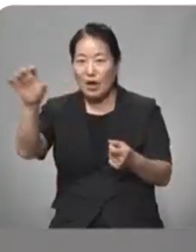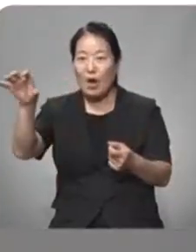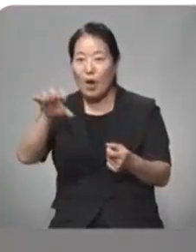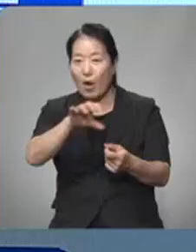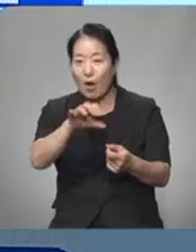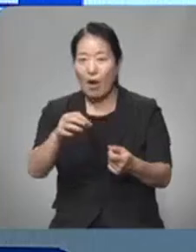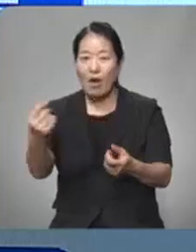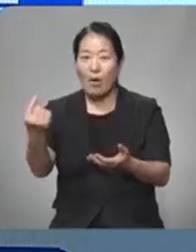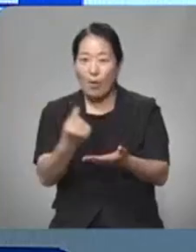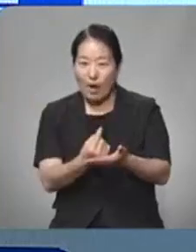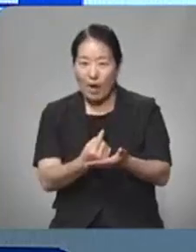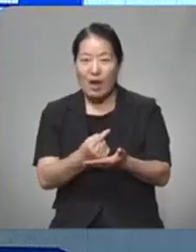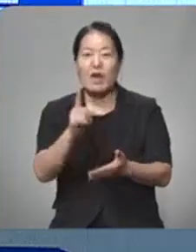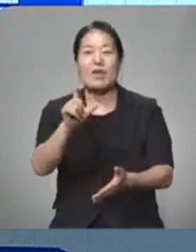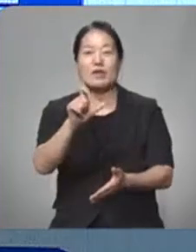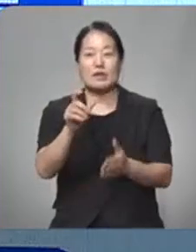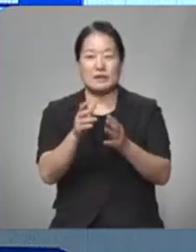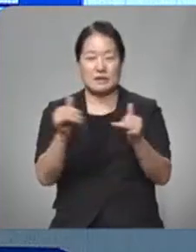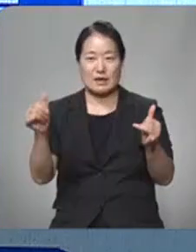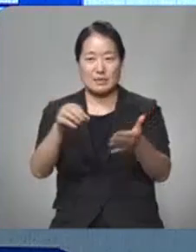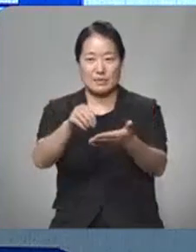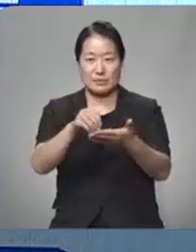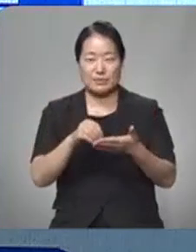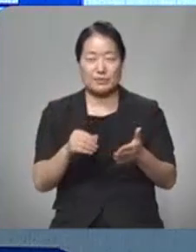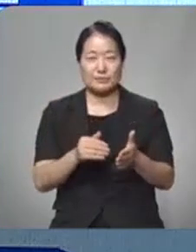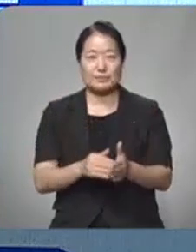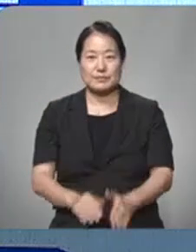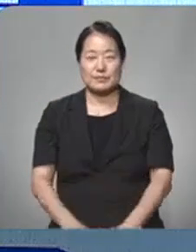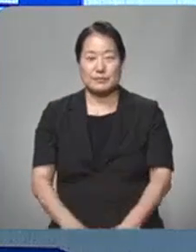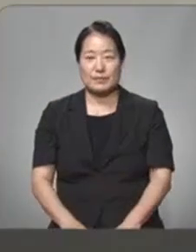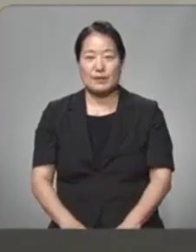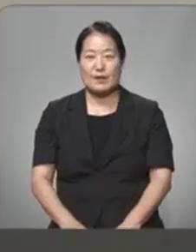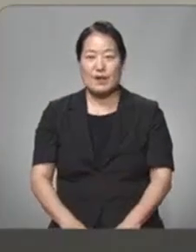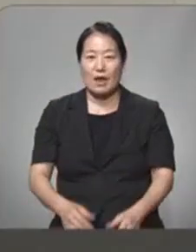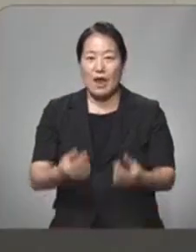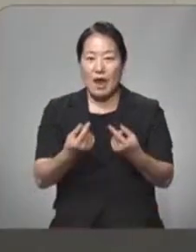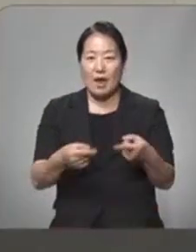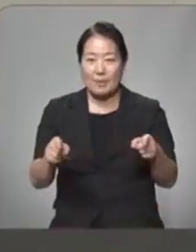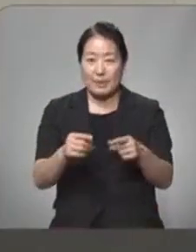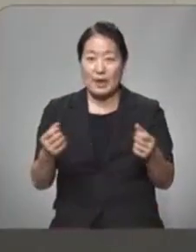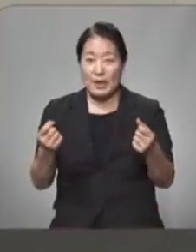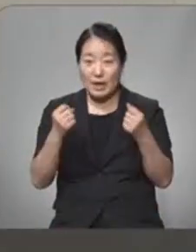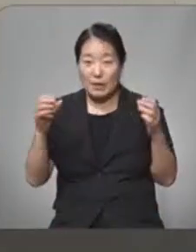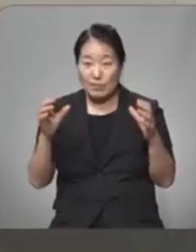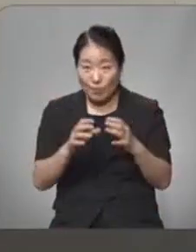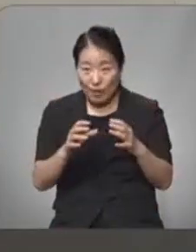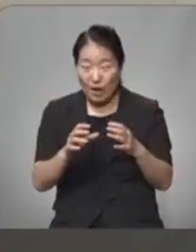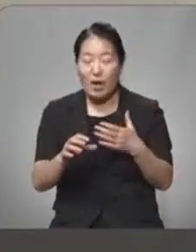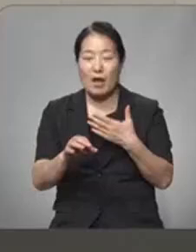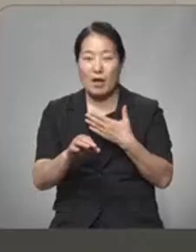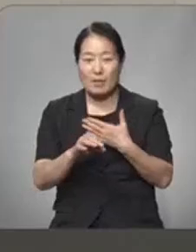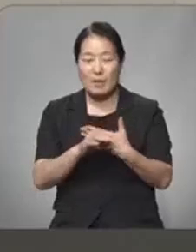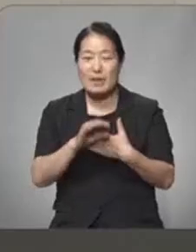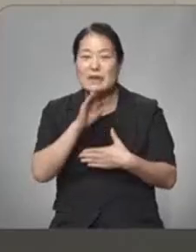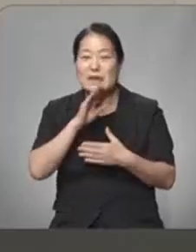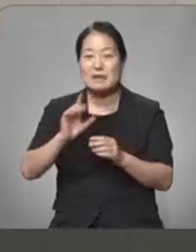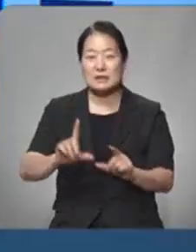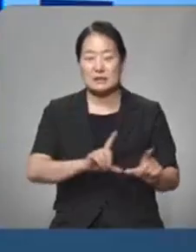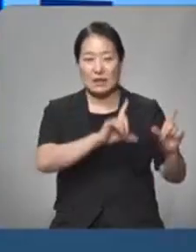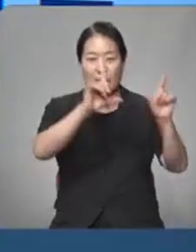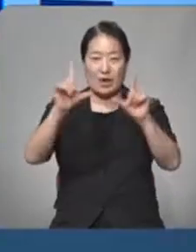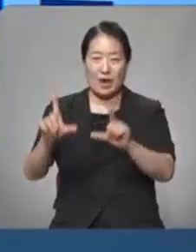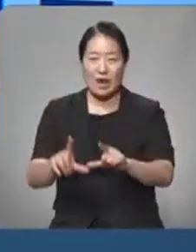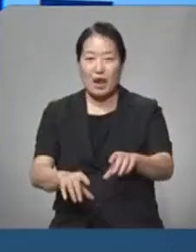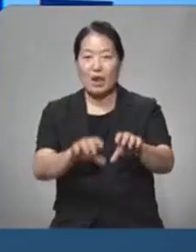15명이 등록했습니다 전문가들은 이런 폐광 지역간 협력과 공동 대응이 실생활 분야 등으로 더